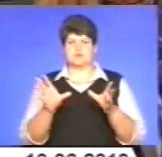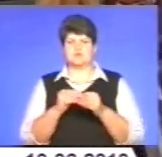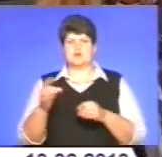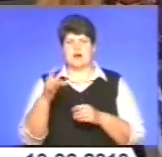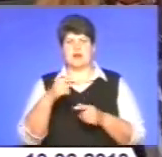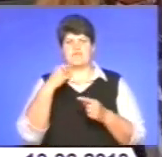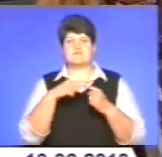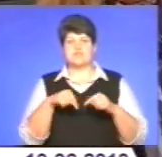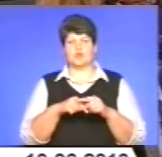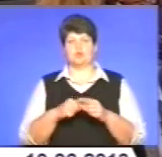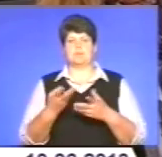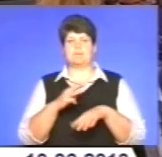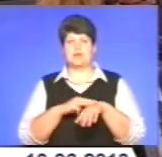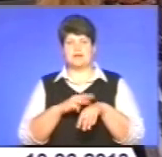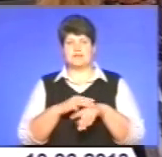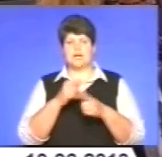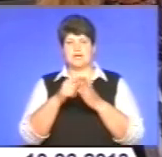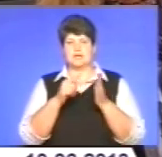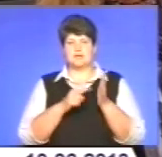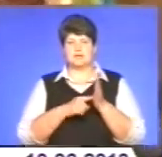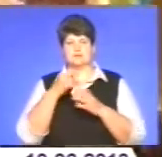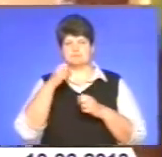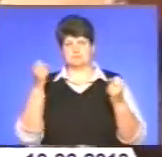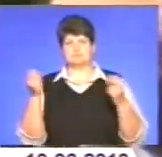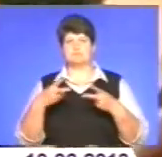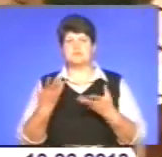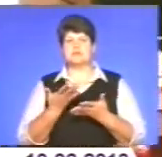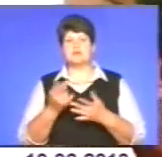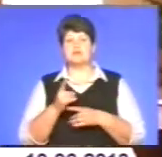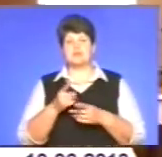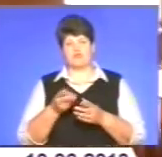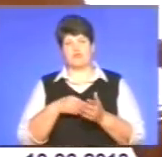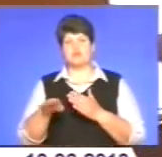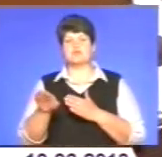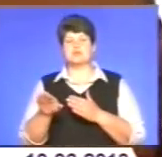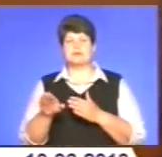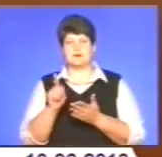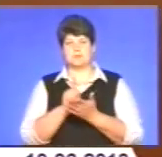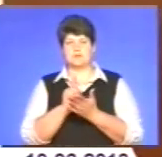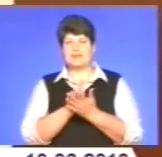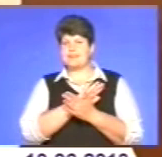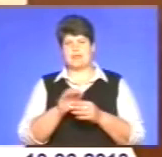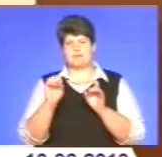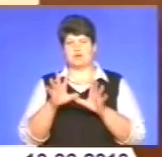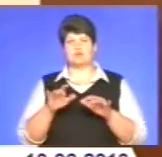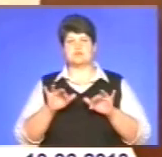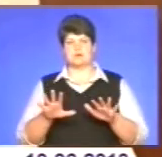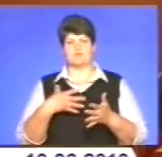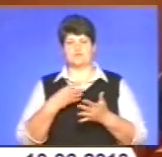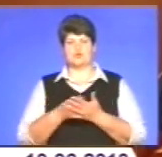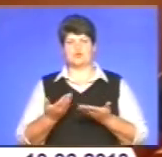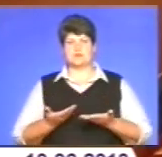секретами професійної майстерності із молодими міліціонерами. Словом, навіть вийшовши на заслужений відпочинок, не покинула справи усього життя.